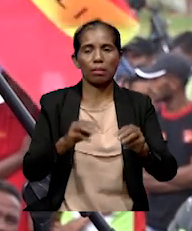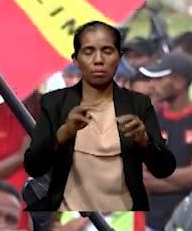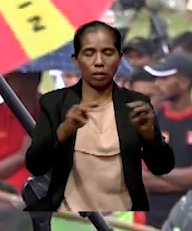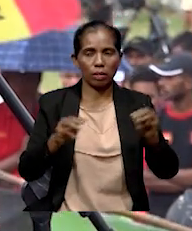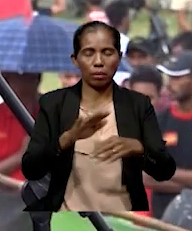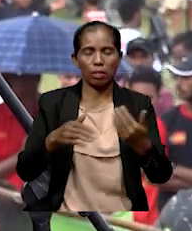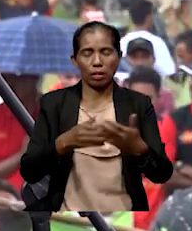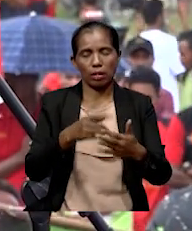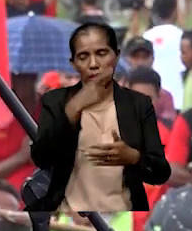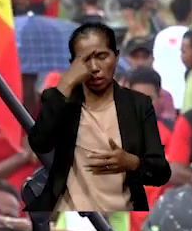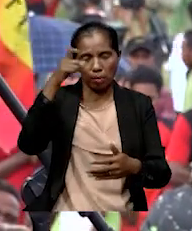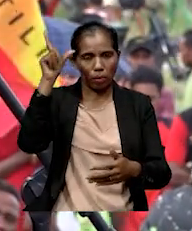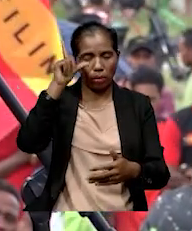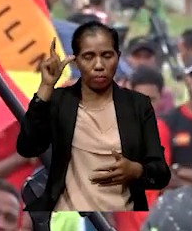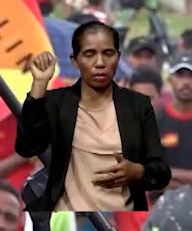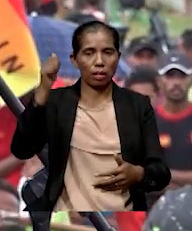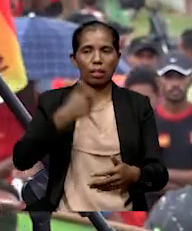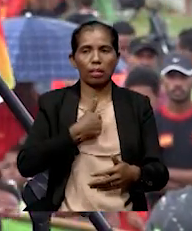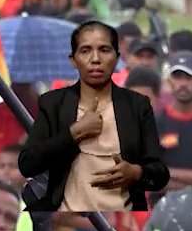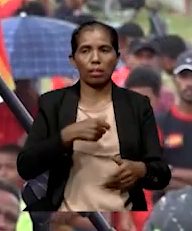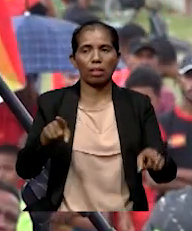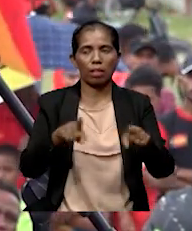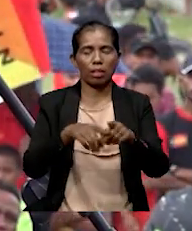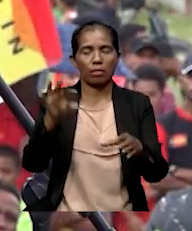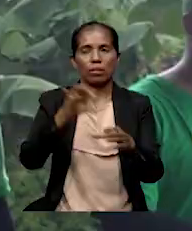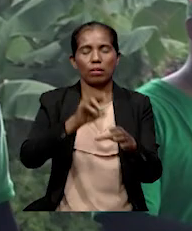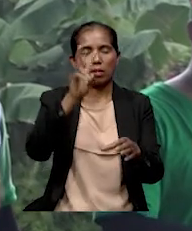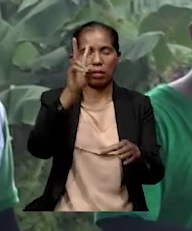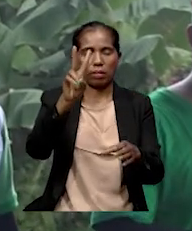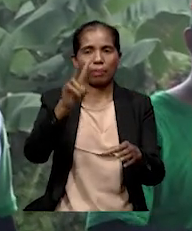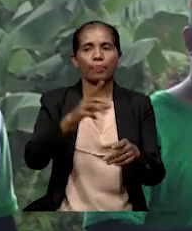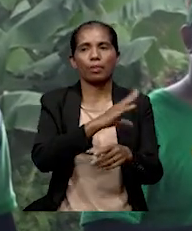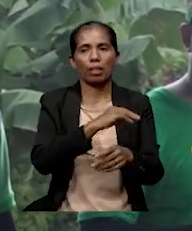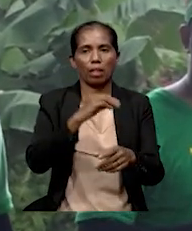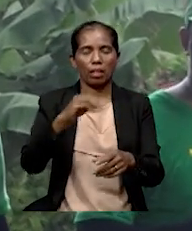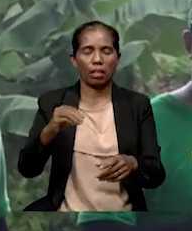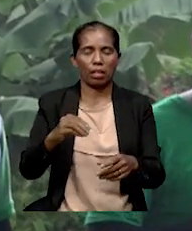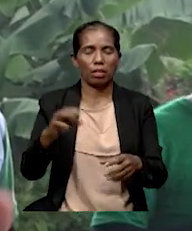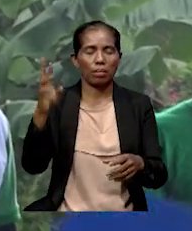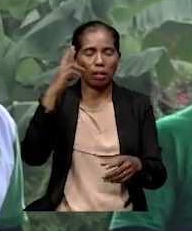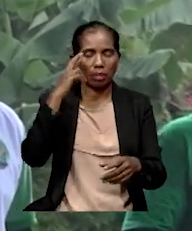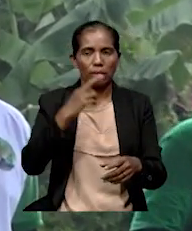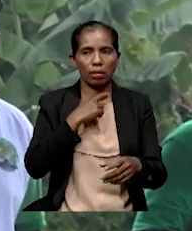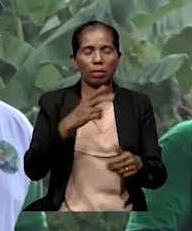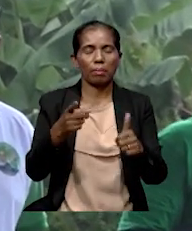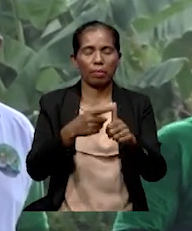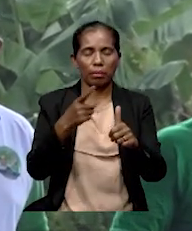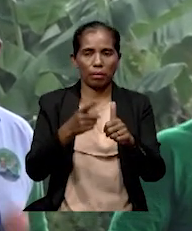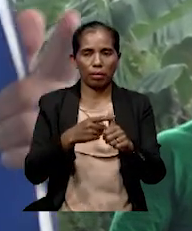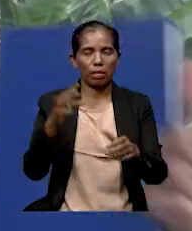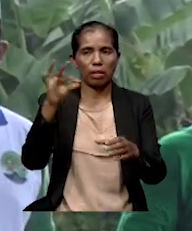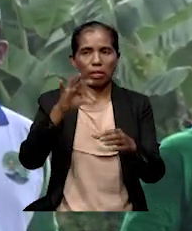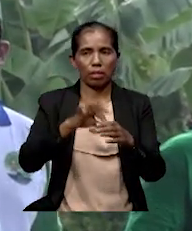kandidatu Presidente Republika, nebesai segundo lugar hafoin kandidatu Ramos Horta, okupa primeiro lugar ia